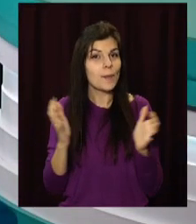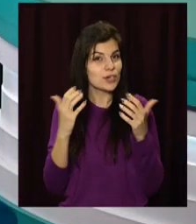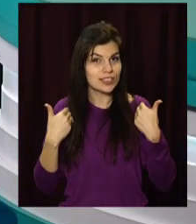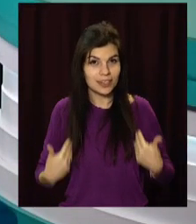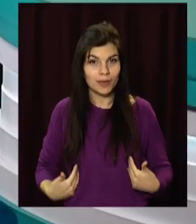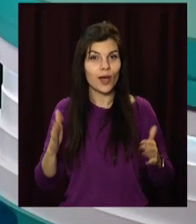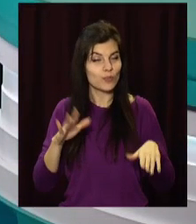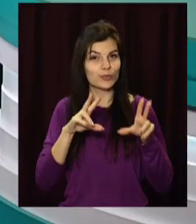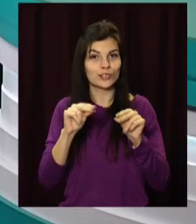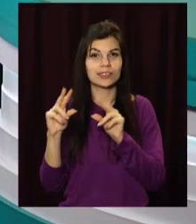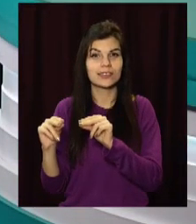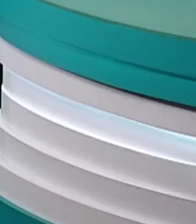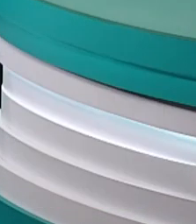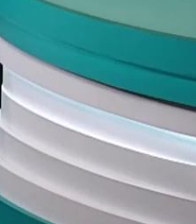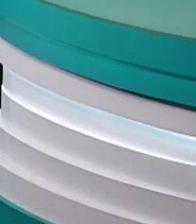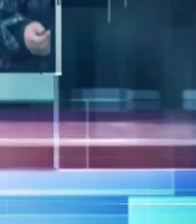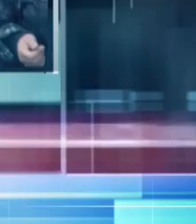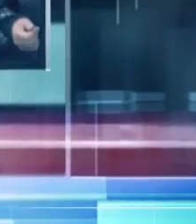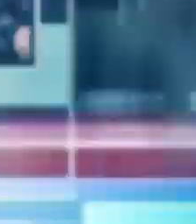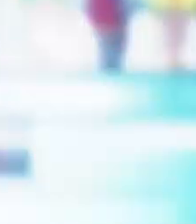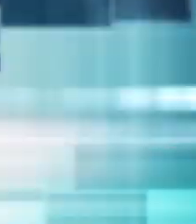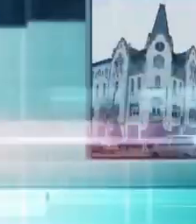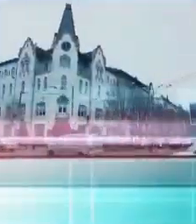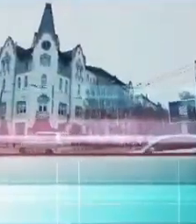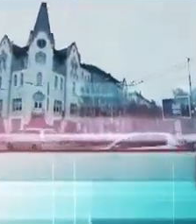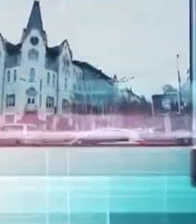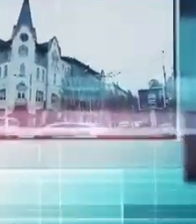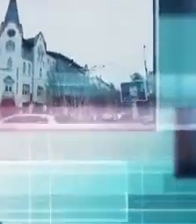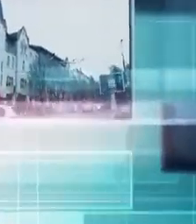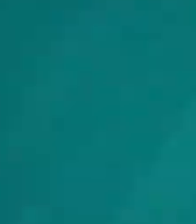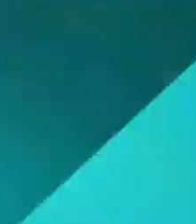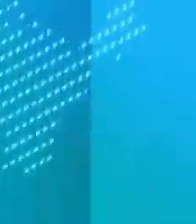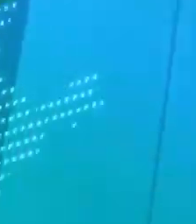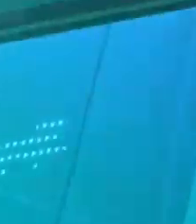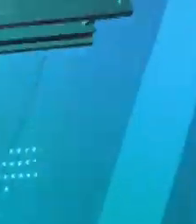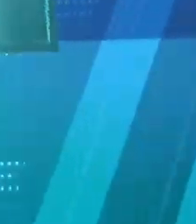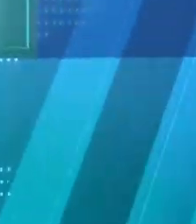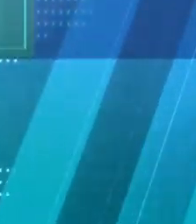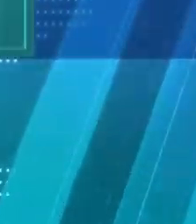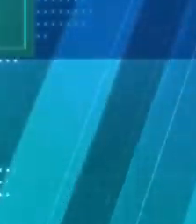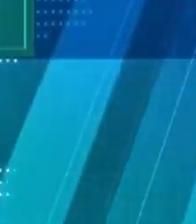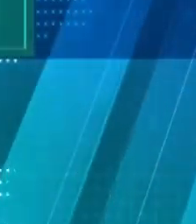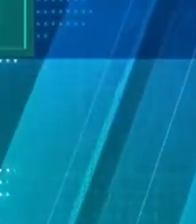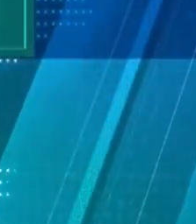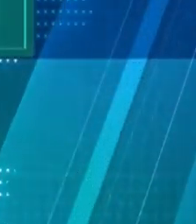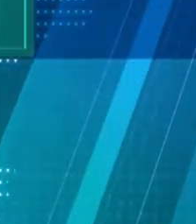Тараканова. Більше інформації читайте на нашому сайті opentv.media. Також дивіться сюжети в соціальних мережах та на